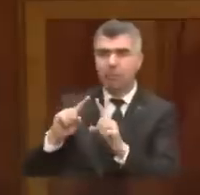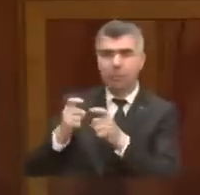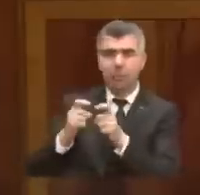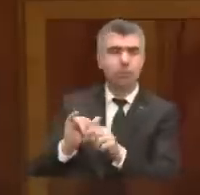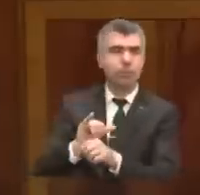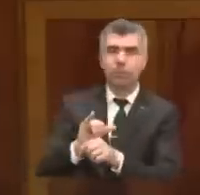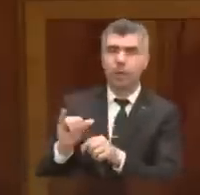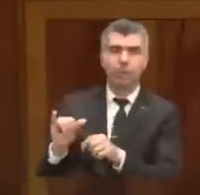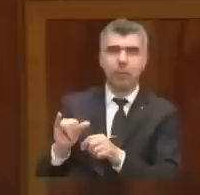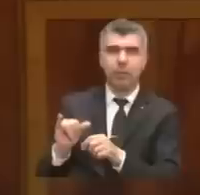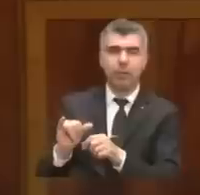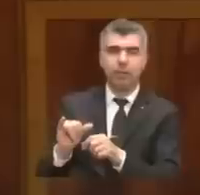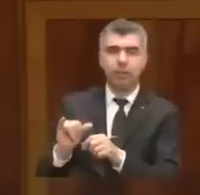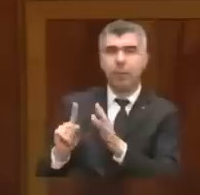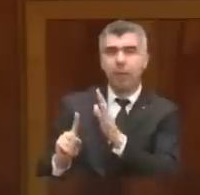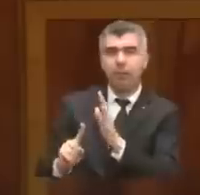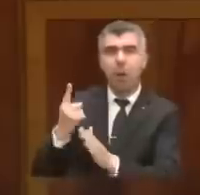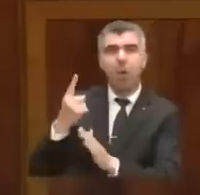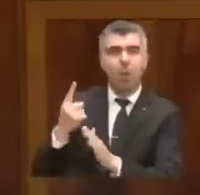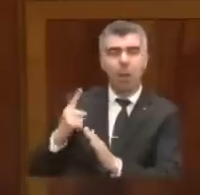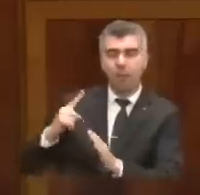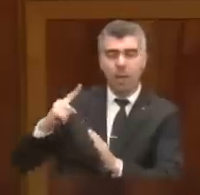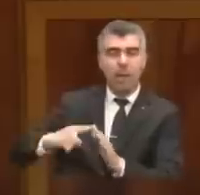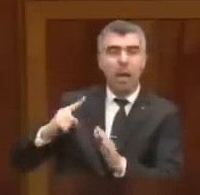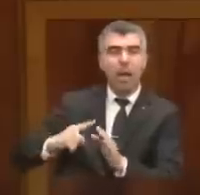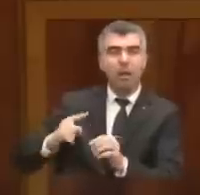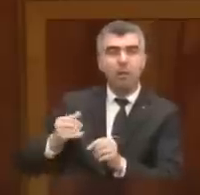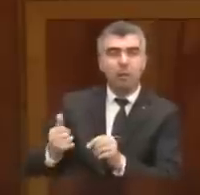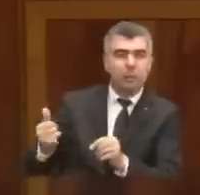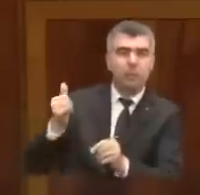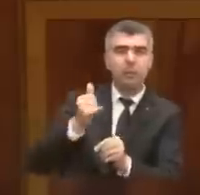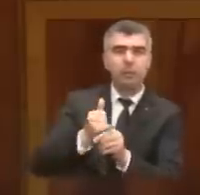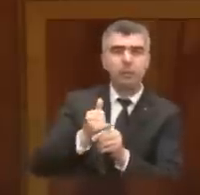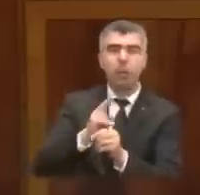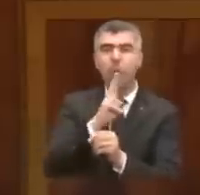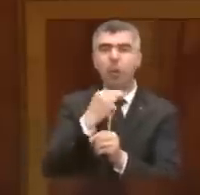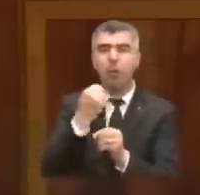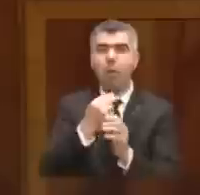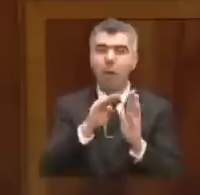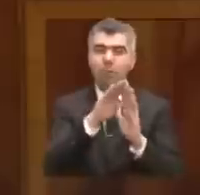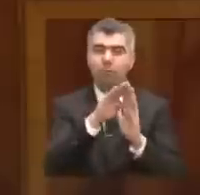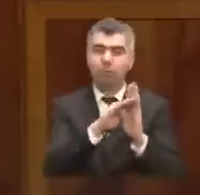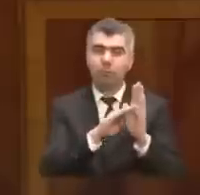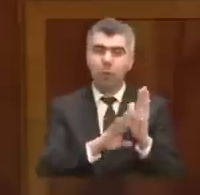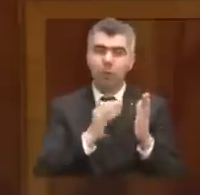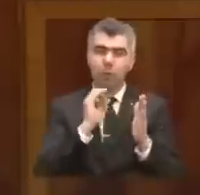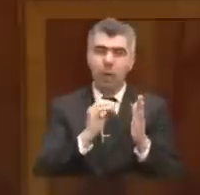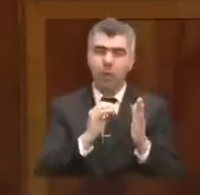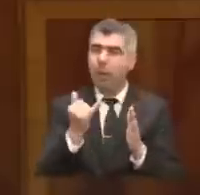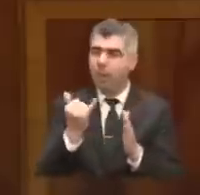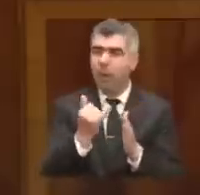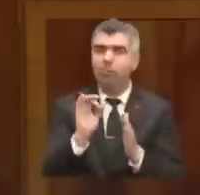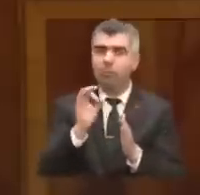منذ اليوم الأول يعني ديال تشكيل ديال الحكومة كنا دائما حريصين أن تكون عندنا معارضة